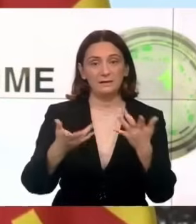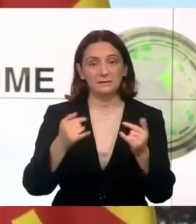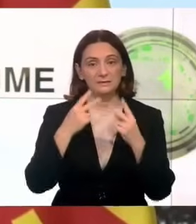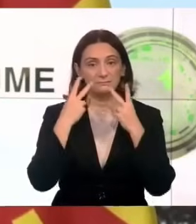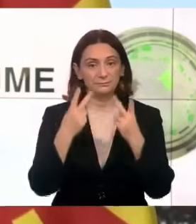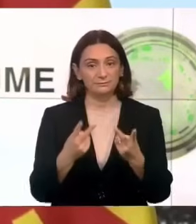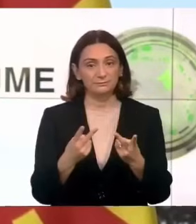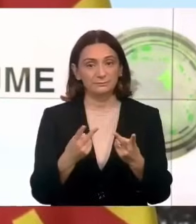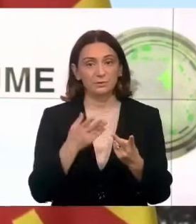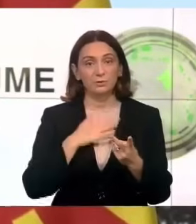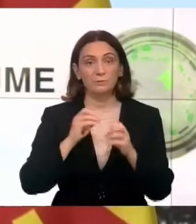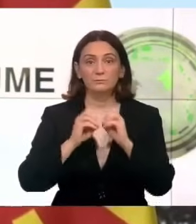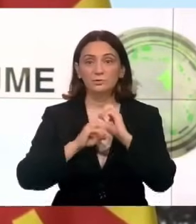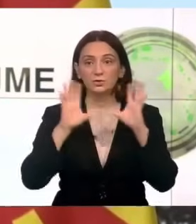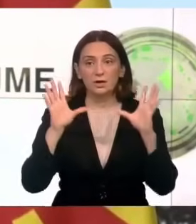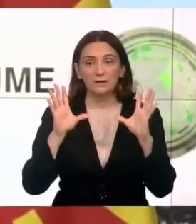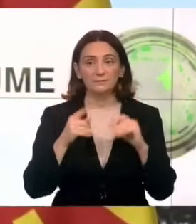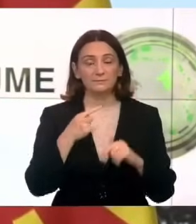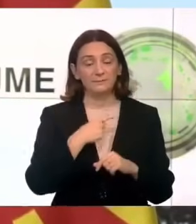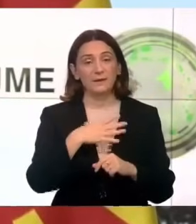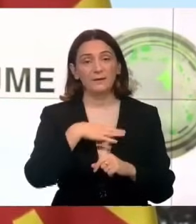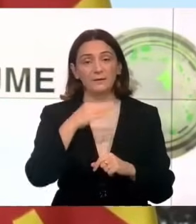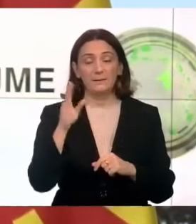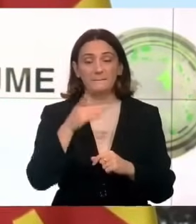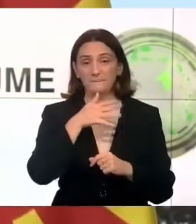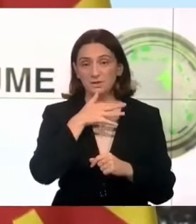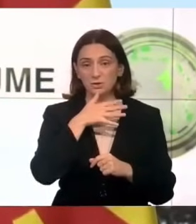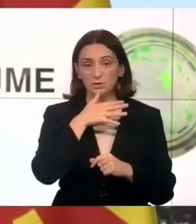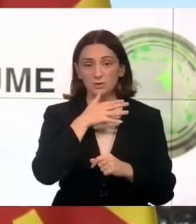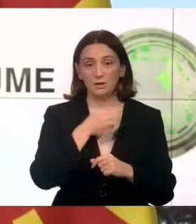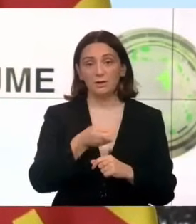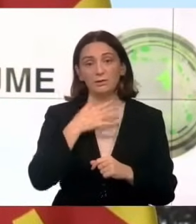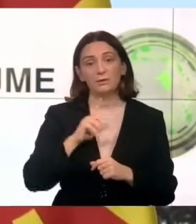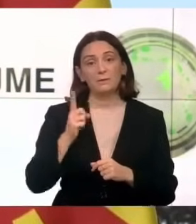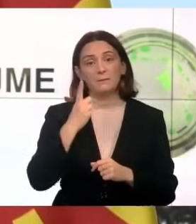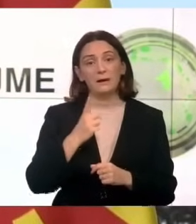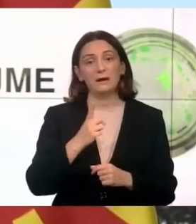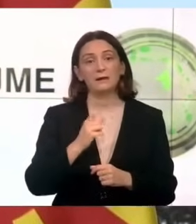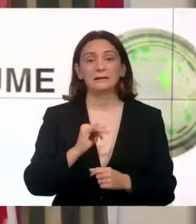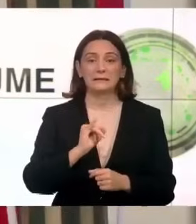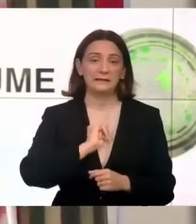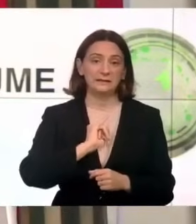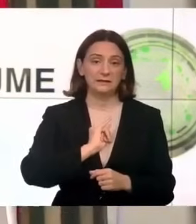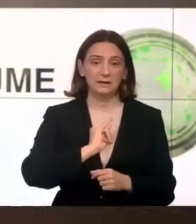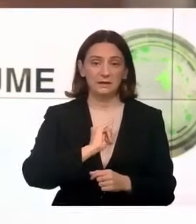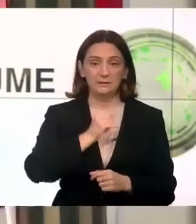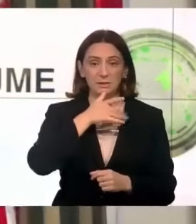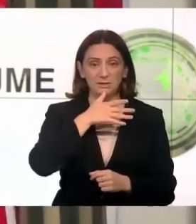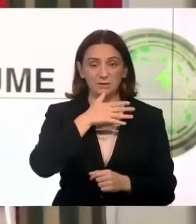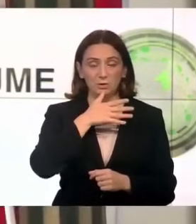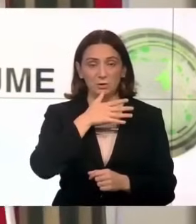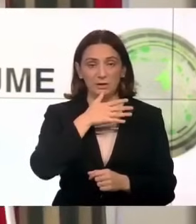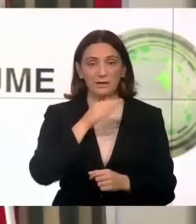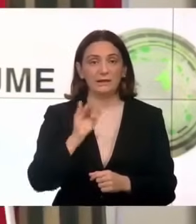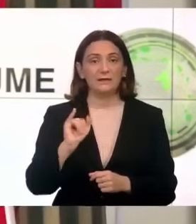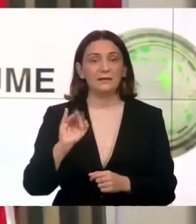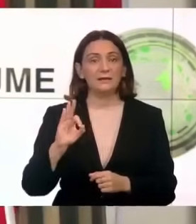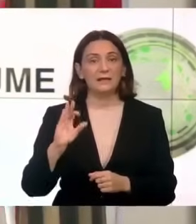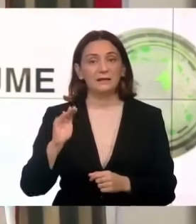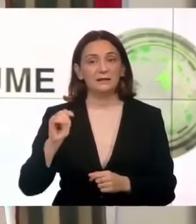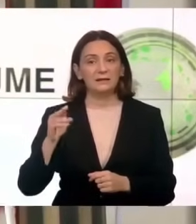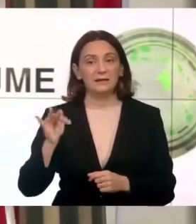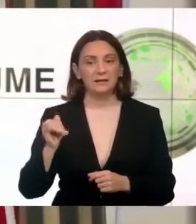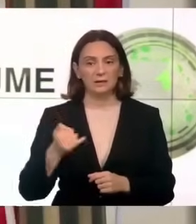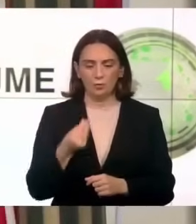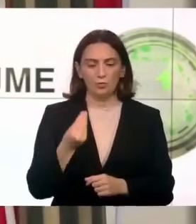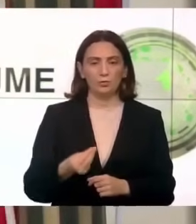ecim drejt qëllimit tonë përfundimtar, antarësimit, por pa cënuar dinjitetin dhe krenarinë e qytetarit. Në planin 6 miliard eurosh për rritjen